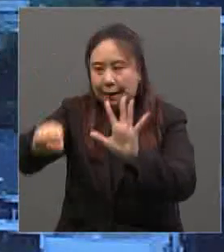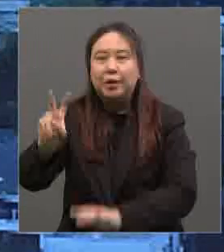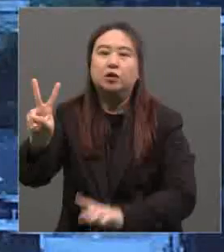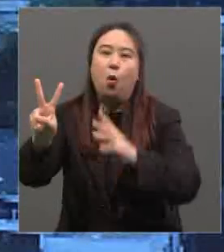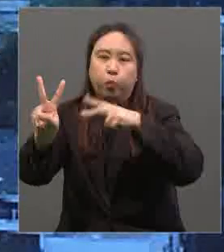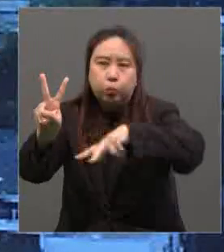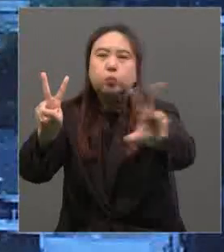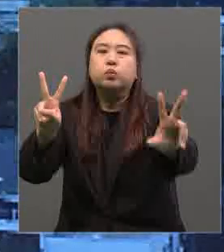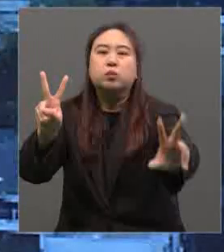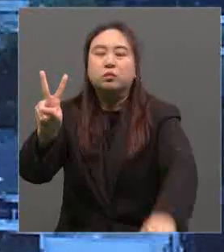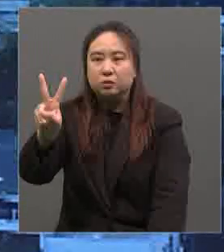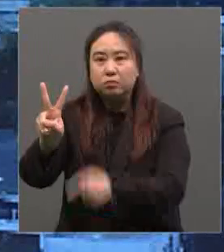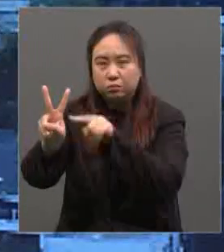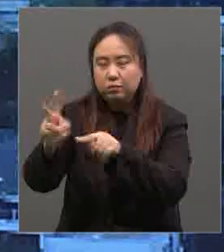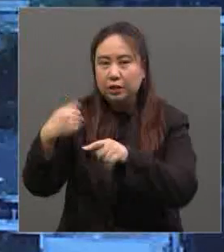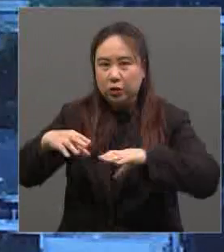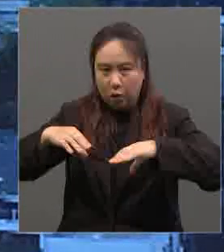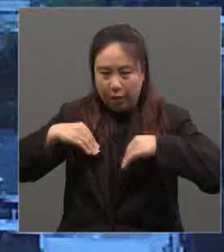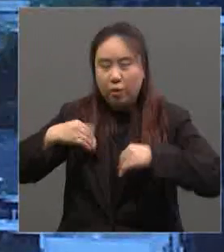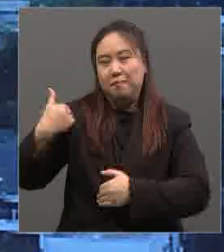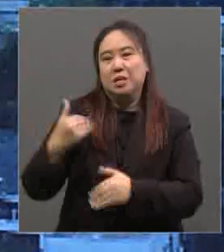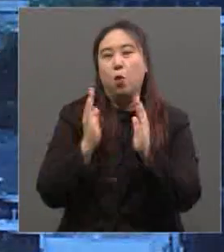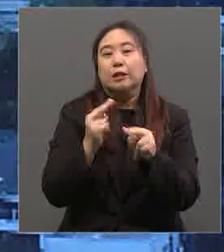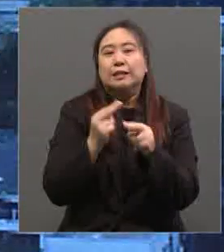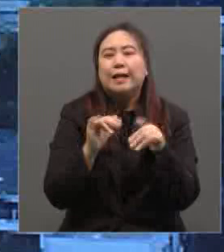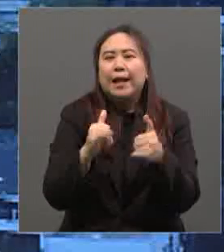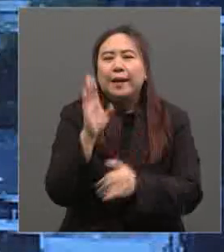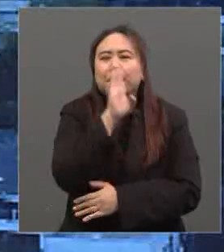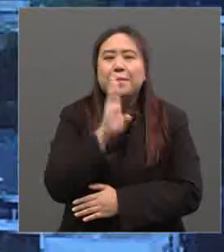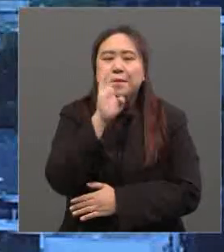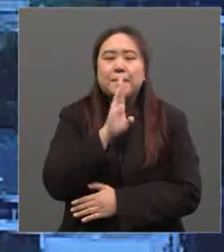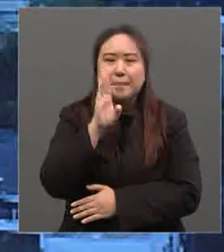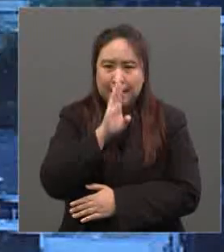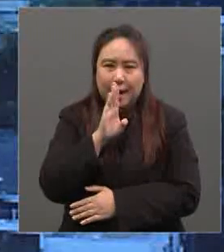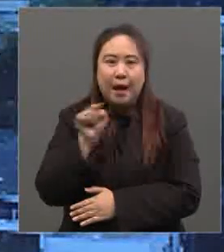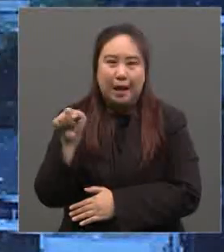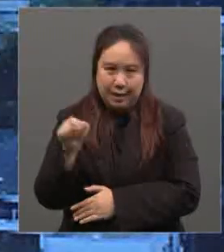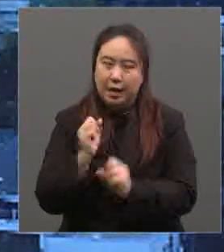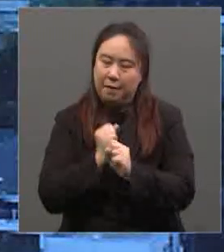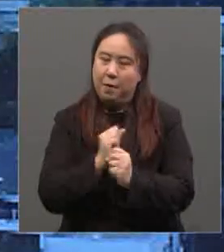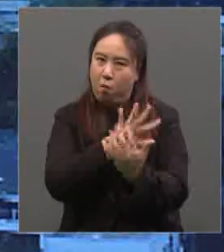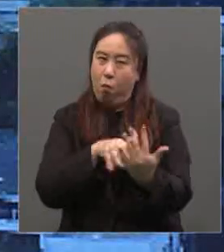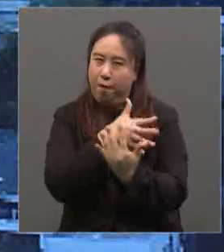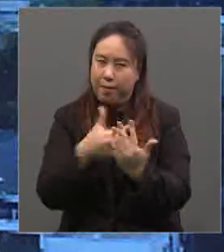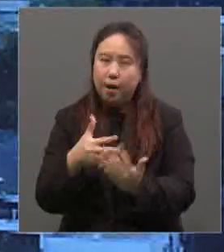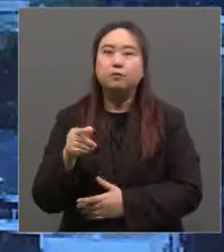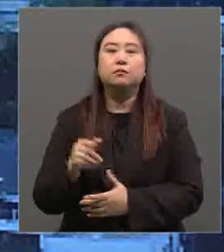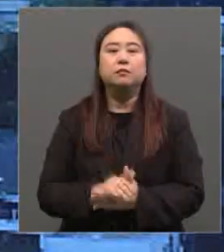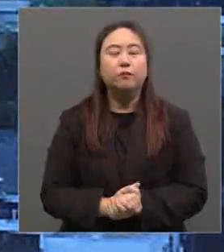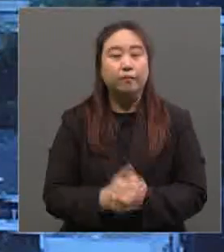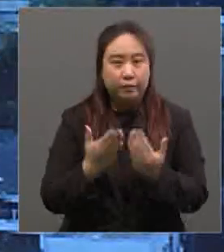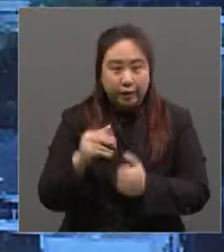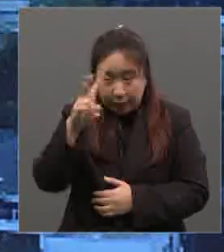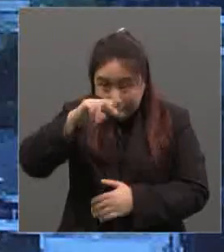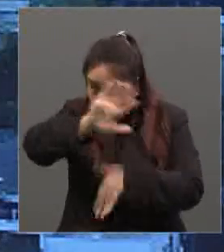รับสารภาพว่ามีนายสราวุธหรือว่าเบียร์ค่ะที่มีฉายาว่าเบียร์กอไผ่เป็นผู้วางแผนปล้นล่าสุดเนี่ยตามจับ